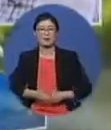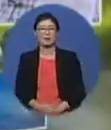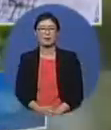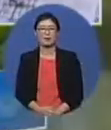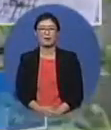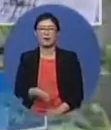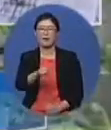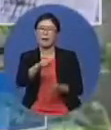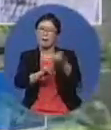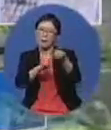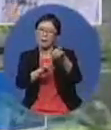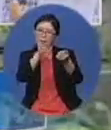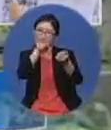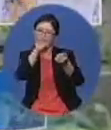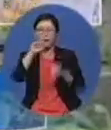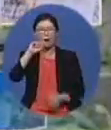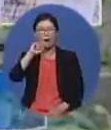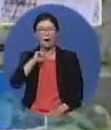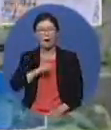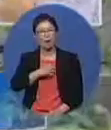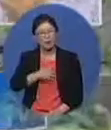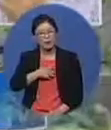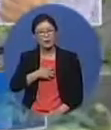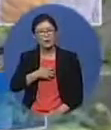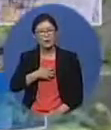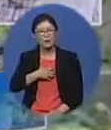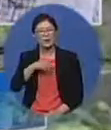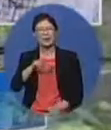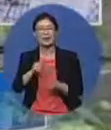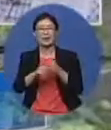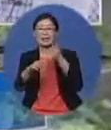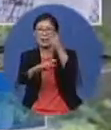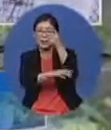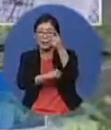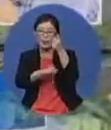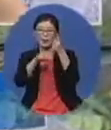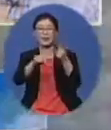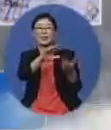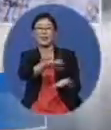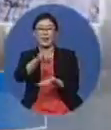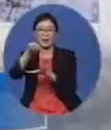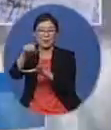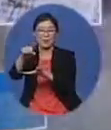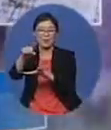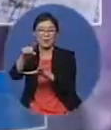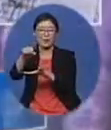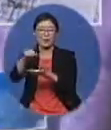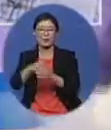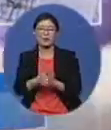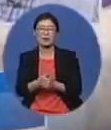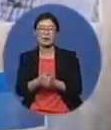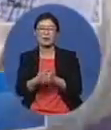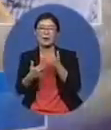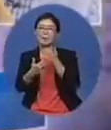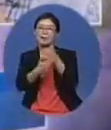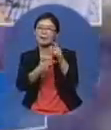돼서 걱정인데 이걸 저희들이 또 딴 것을 사서 지금 가장 애쓰는